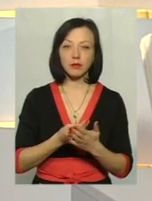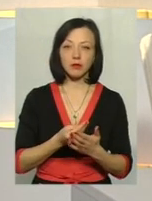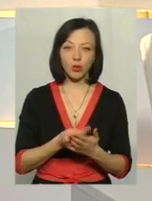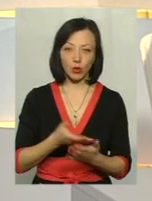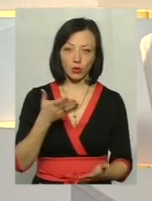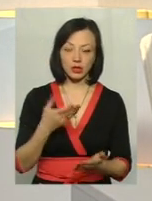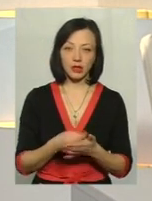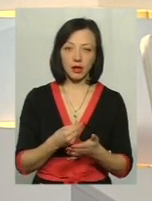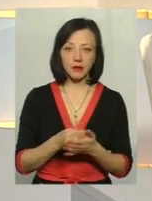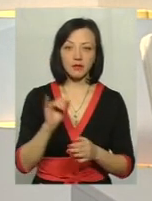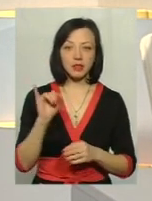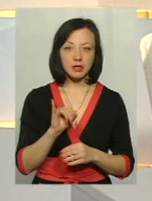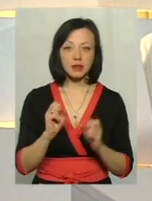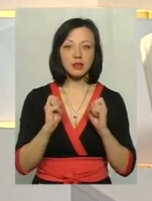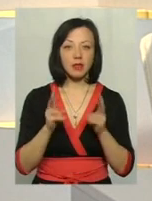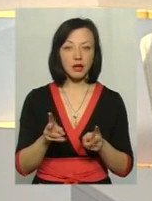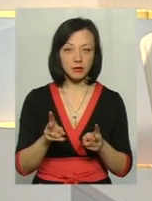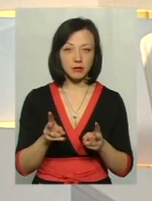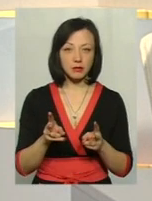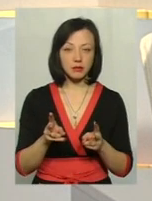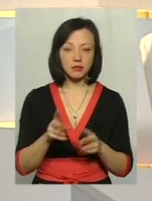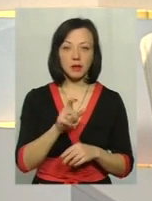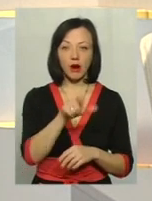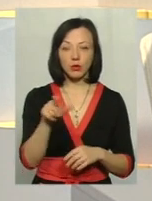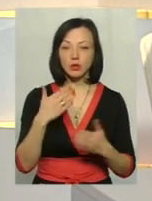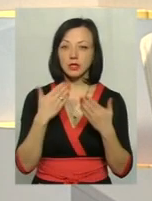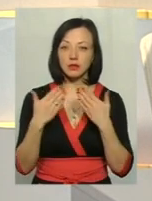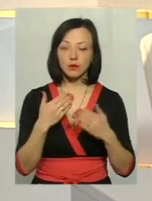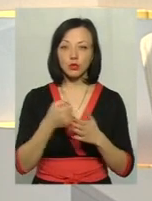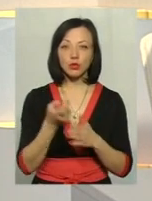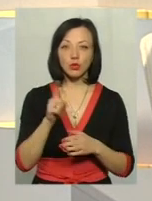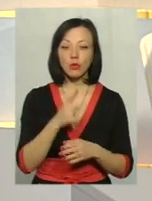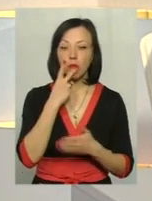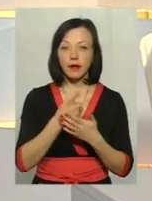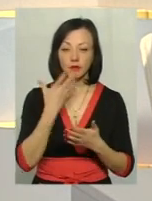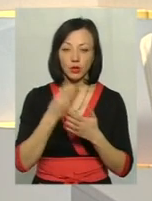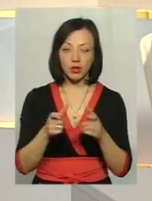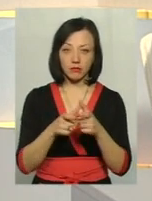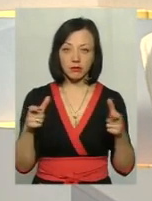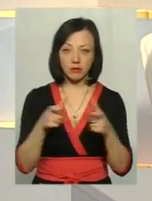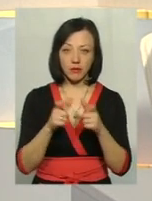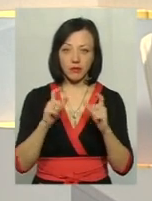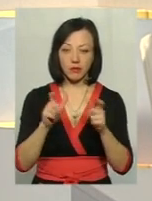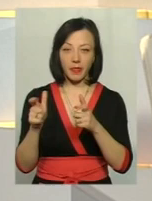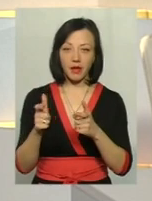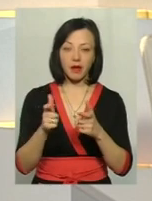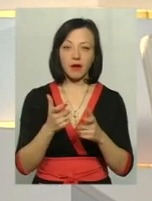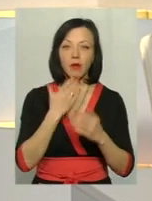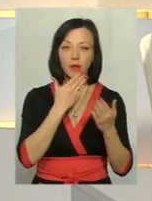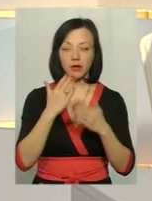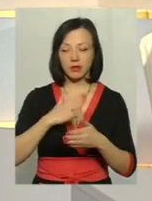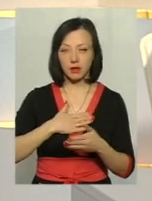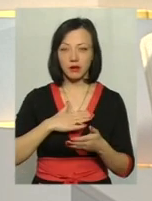тарифу і як вони ставляться до того, що бачать у своїх платіжках в опитуванні моєї колеги?